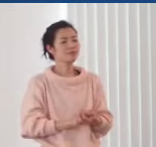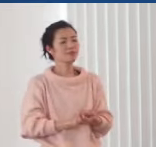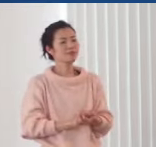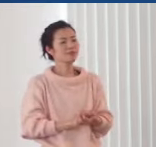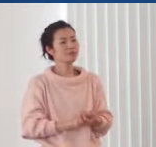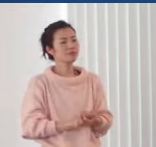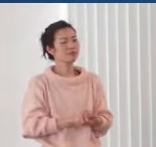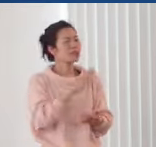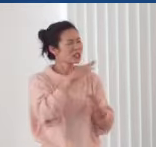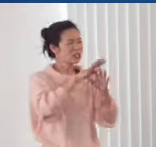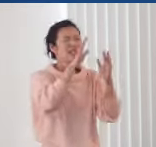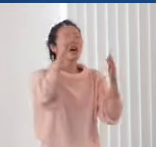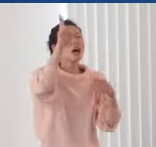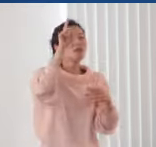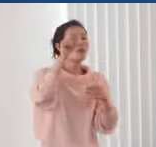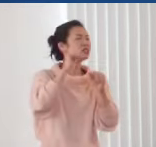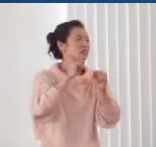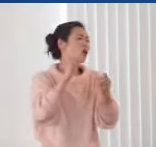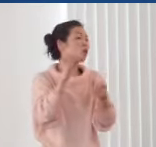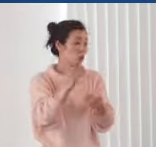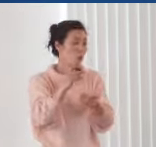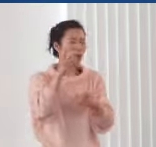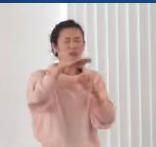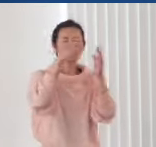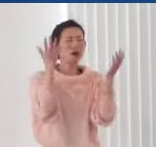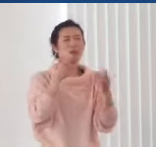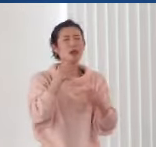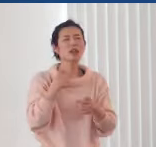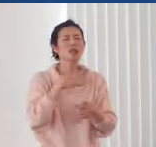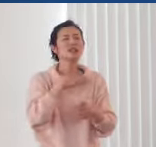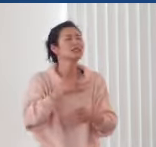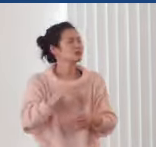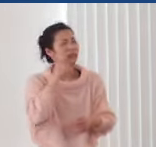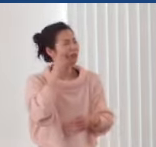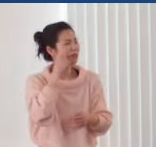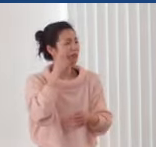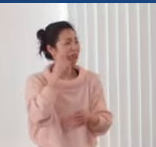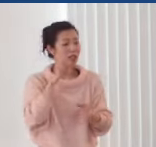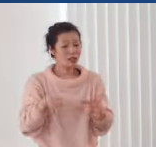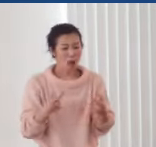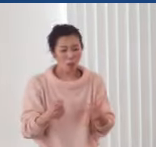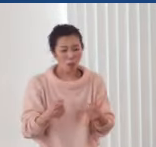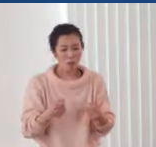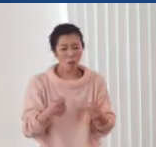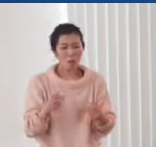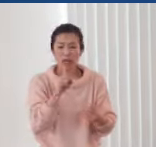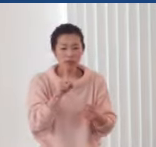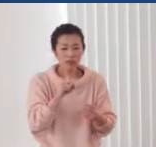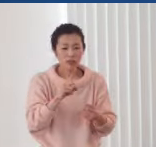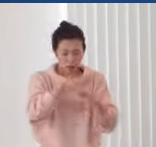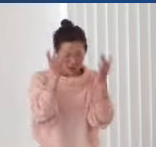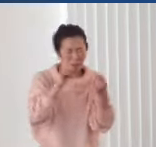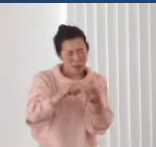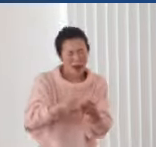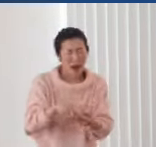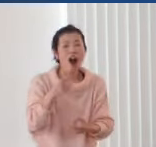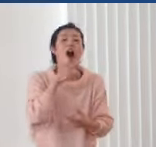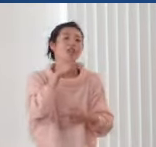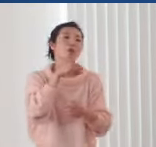ませんね。あるいは自分はそうだと思ってもそうではないかもしれない。言ってみればたくさんの疑問を私たちは抱えなが